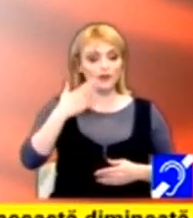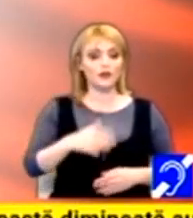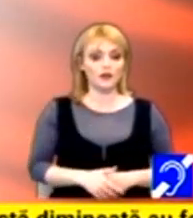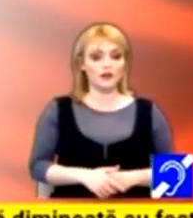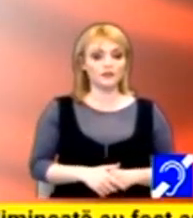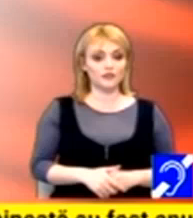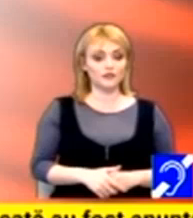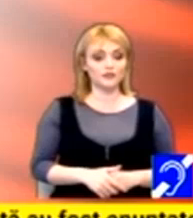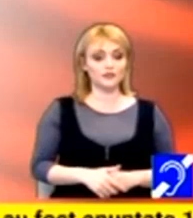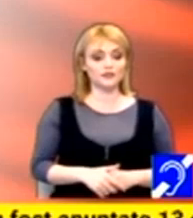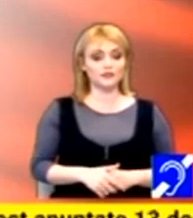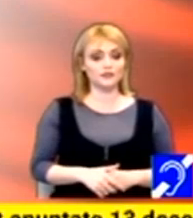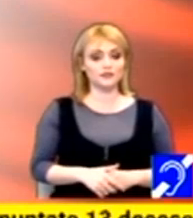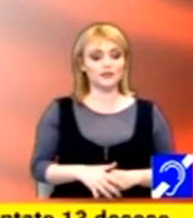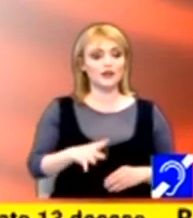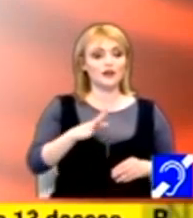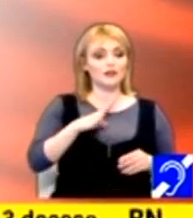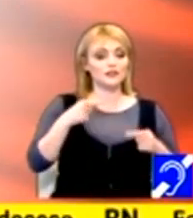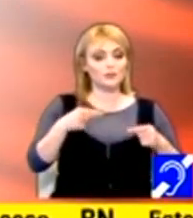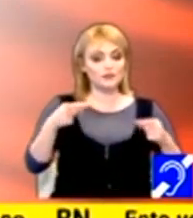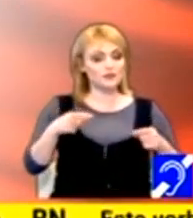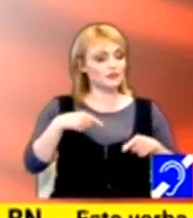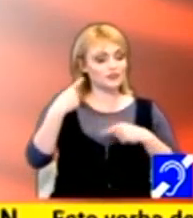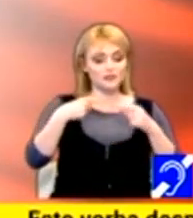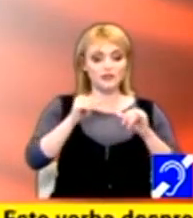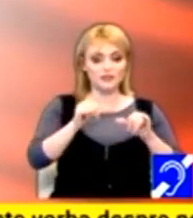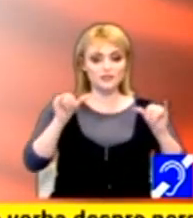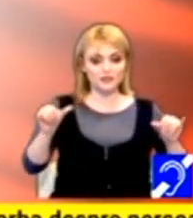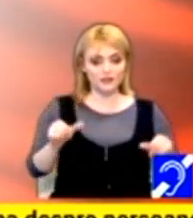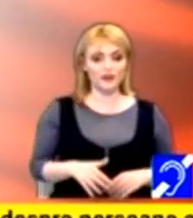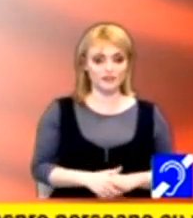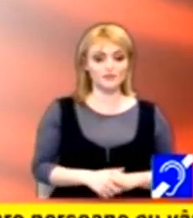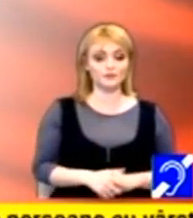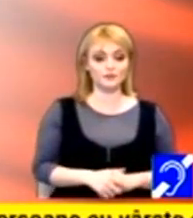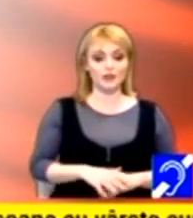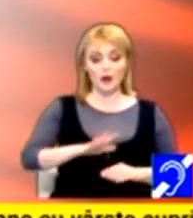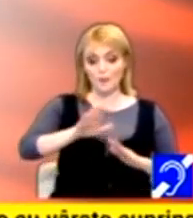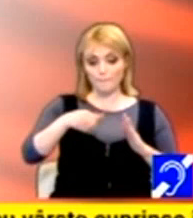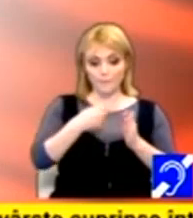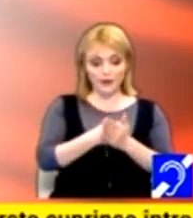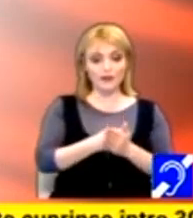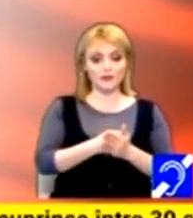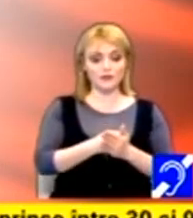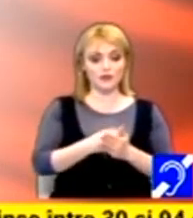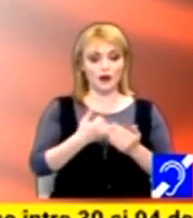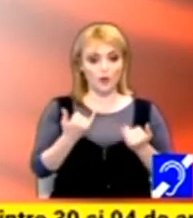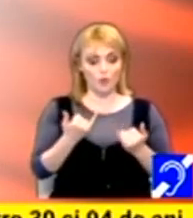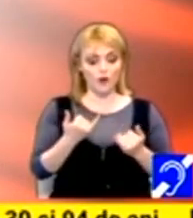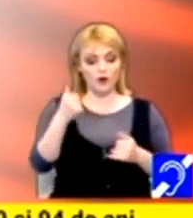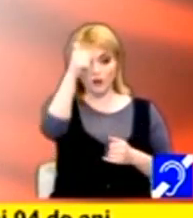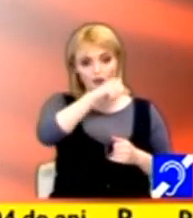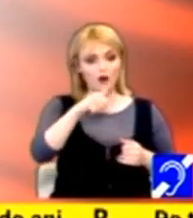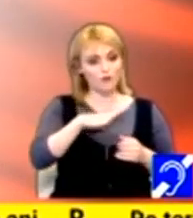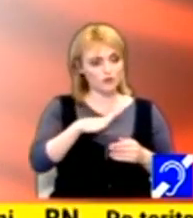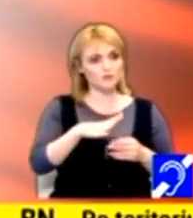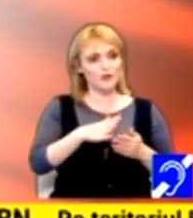abruptă scădere demografică între 1994 și 2014. Până a ajunge aici, desigur că a fost o cale